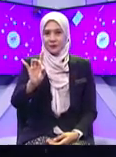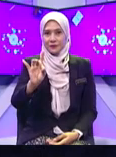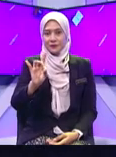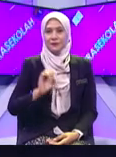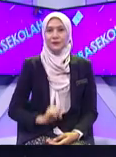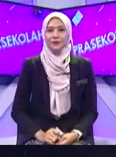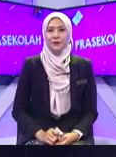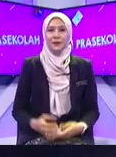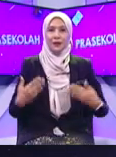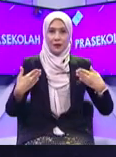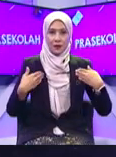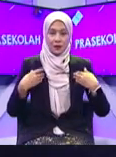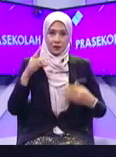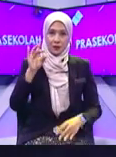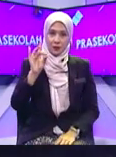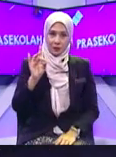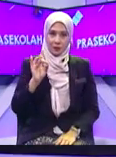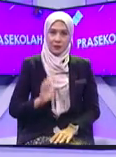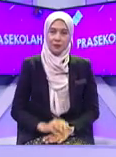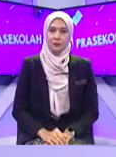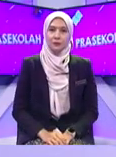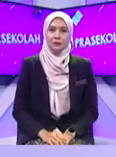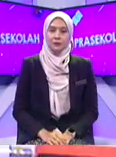oke ada 8